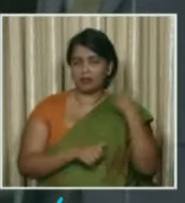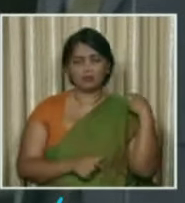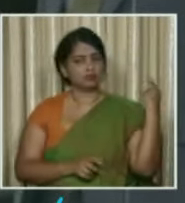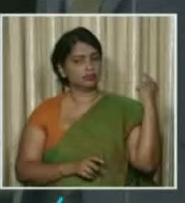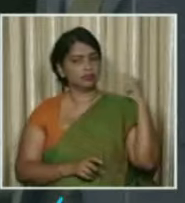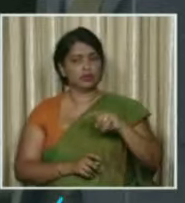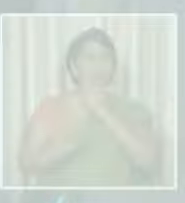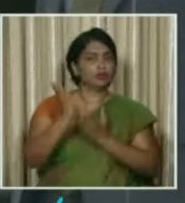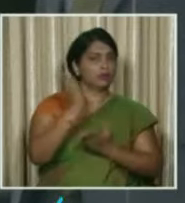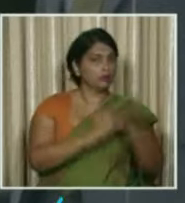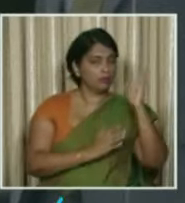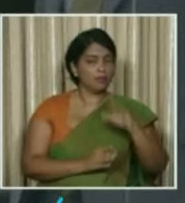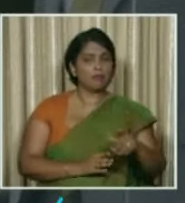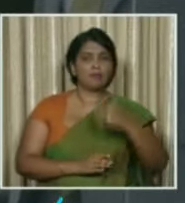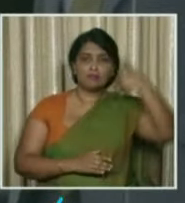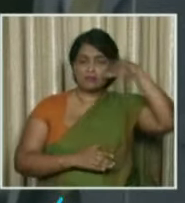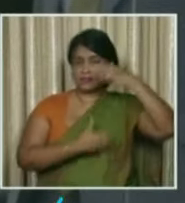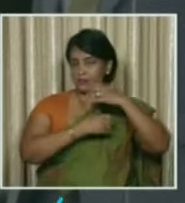पूजा